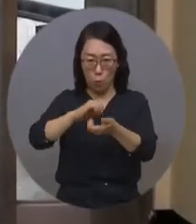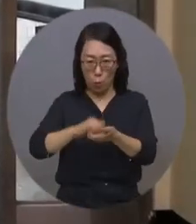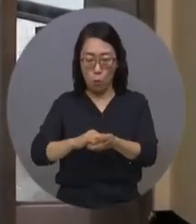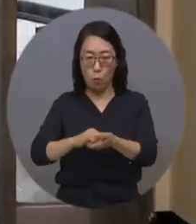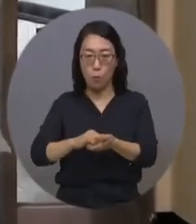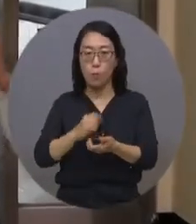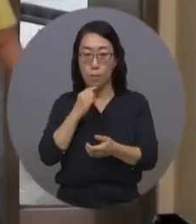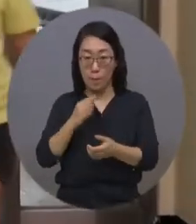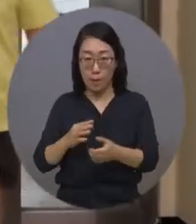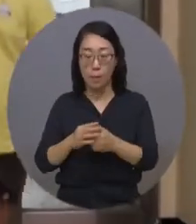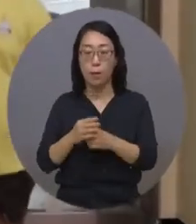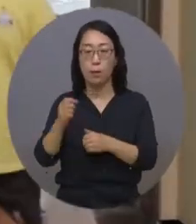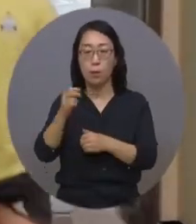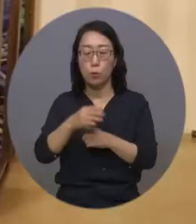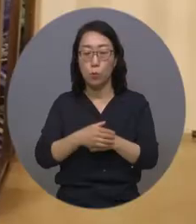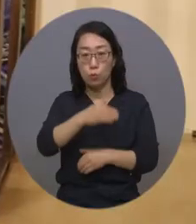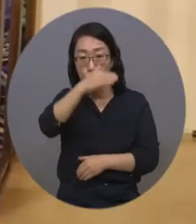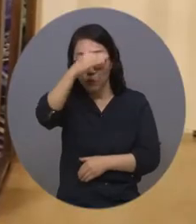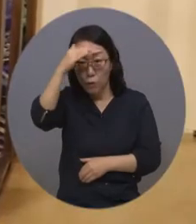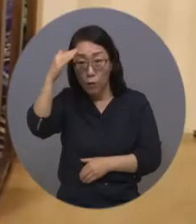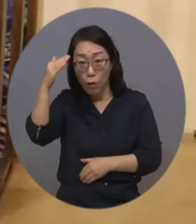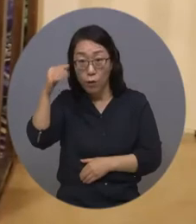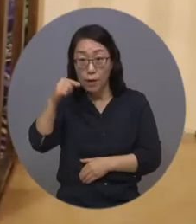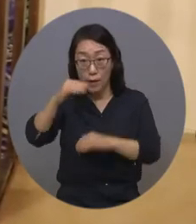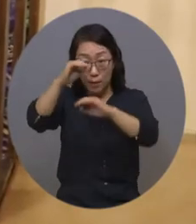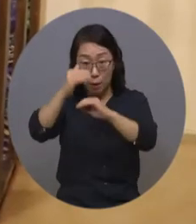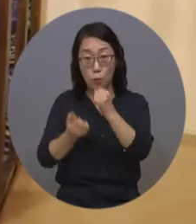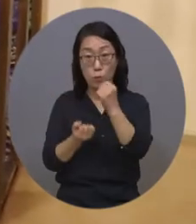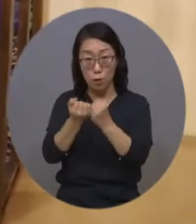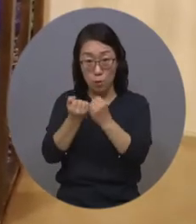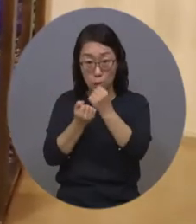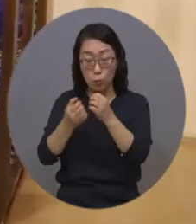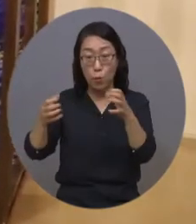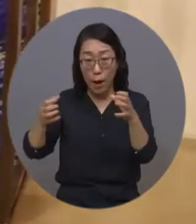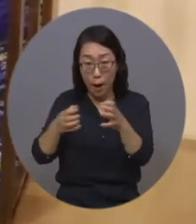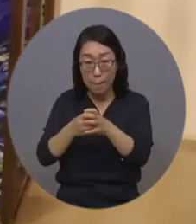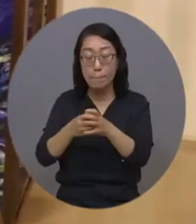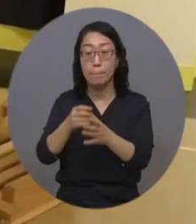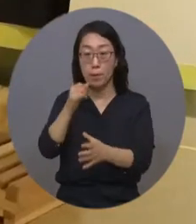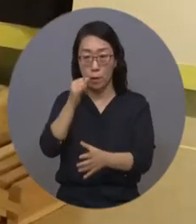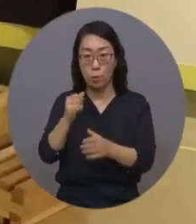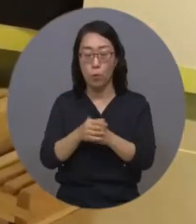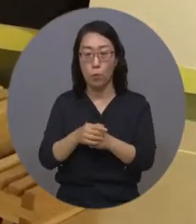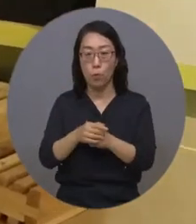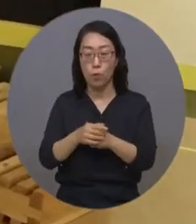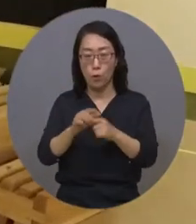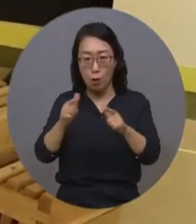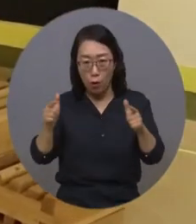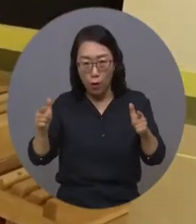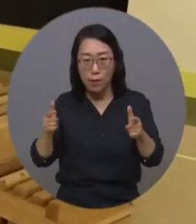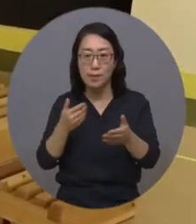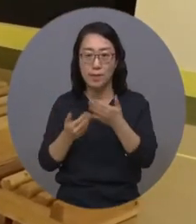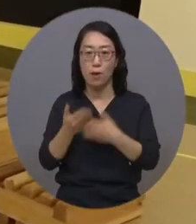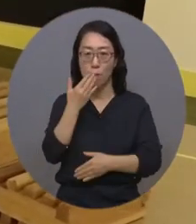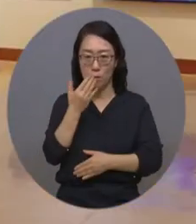효과를 높이기 위해 전시 설명을 해주는 도슨트 영상과 함께 다양한 프로그램도 진행됩니다.